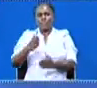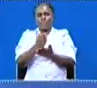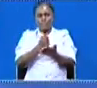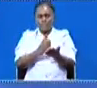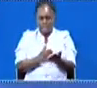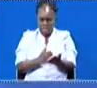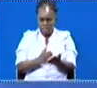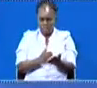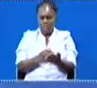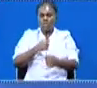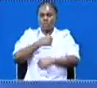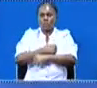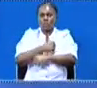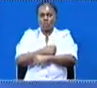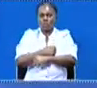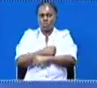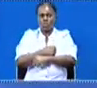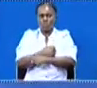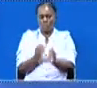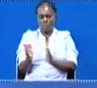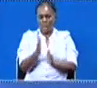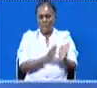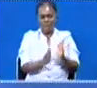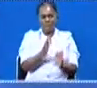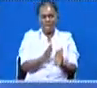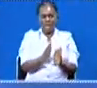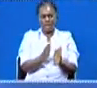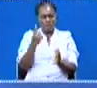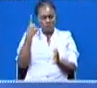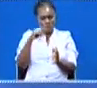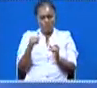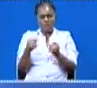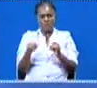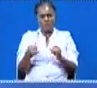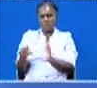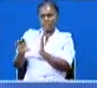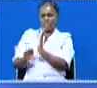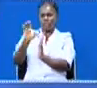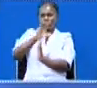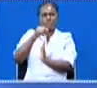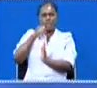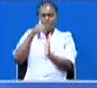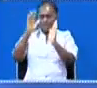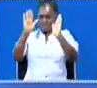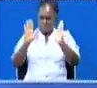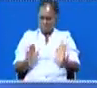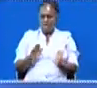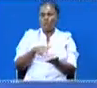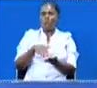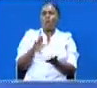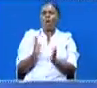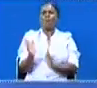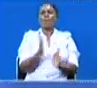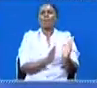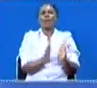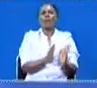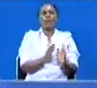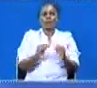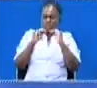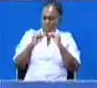zimejizatiti kuweka miundo msingi muhimu inayohitajika kwa ajili ya utekelezaji wa mfumo huo mpya, ipo haja juhudi zaidi.